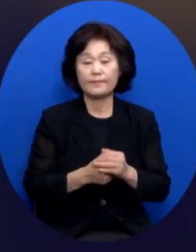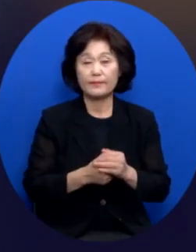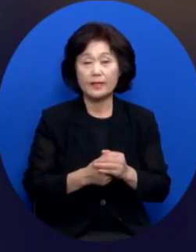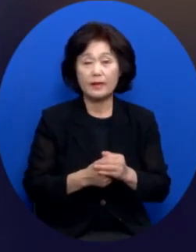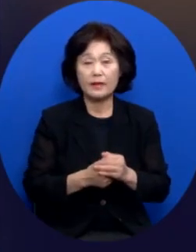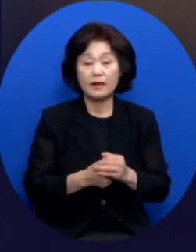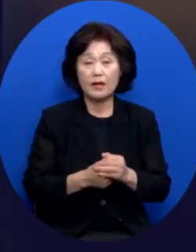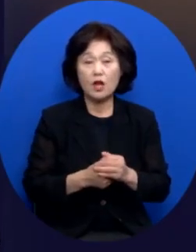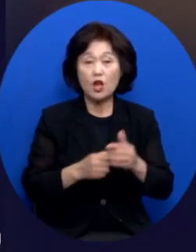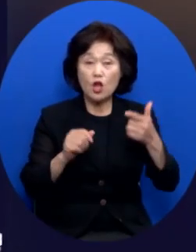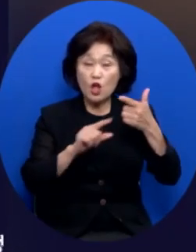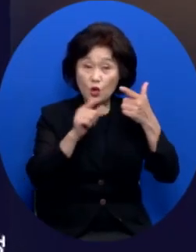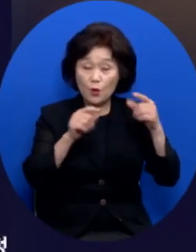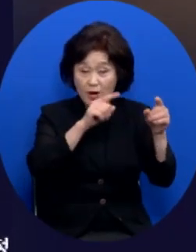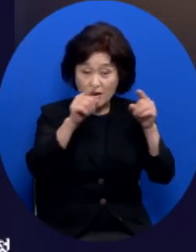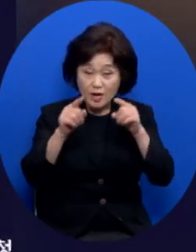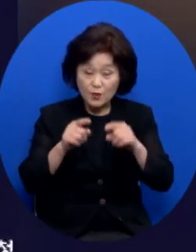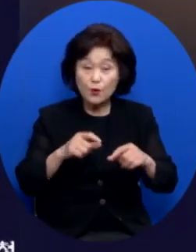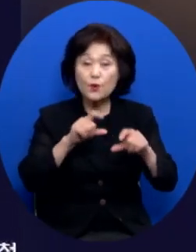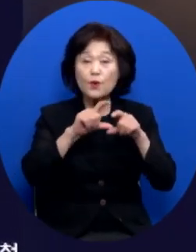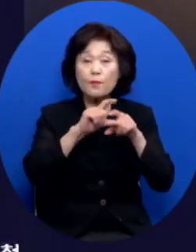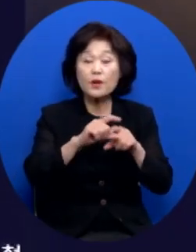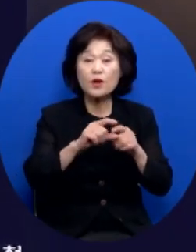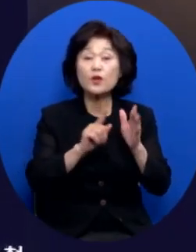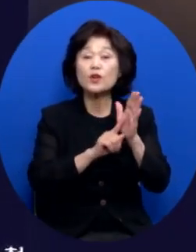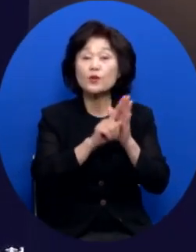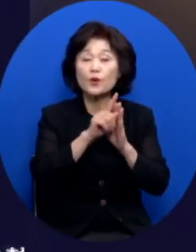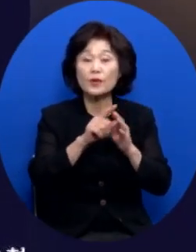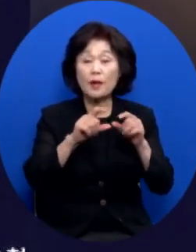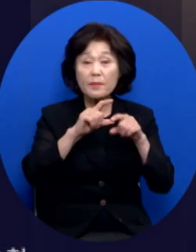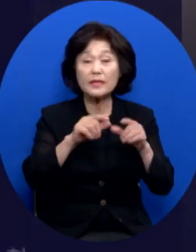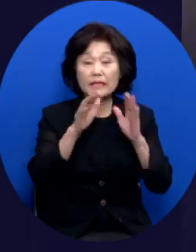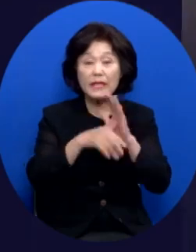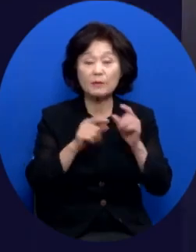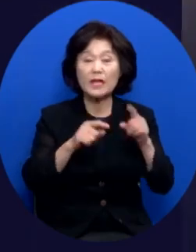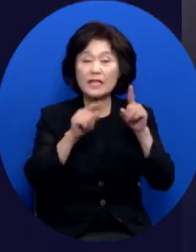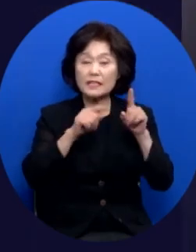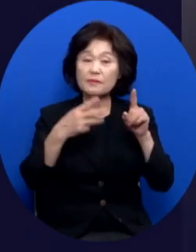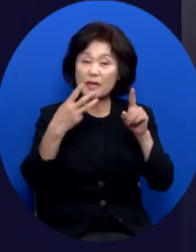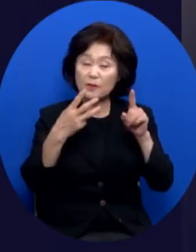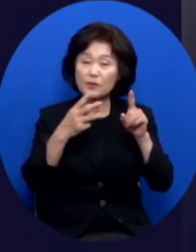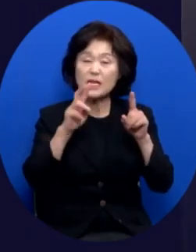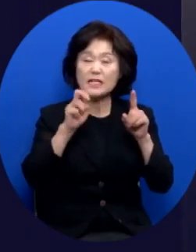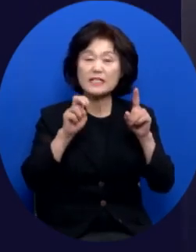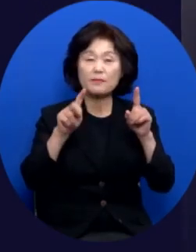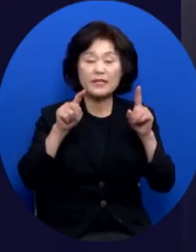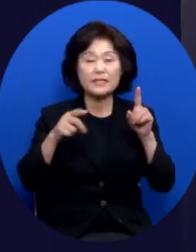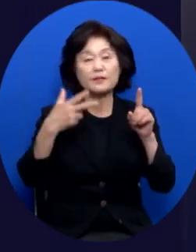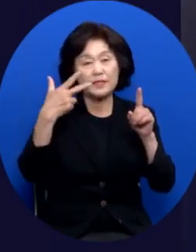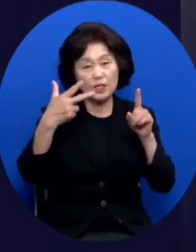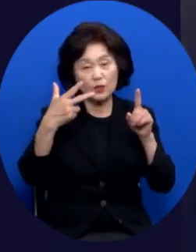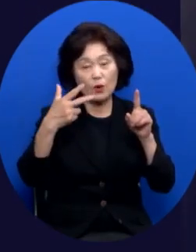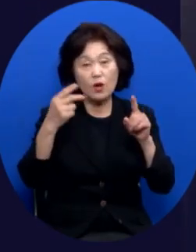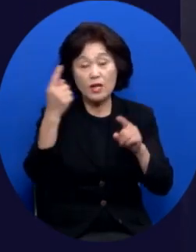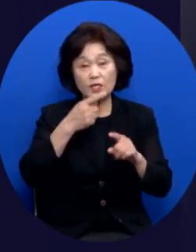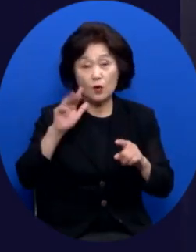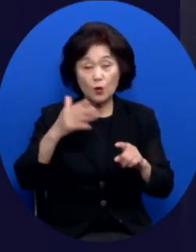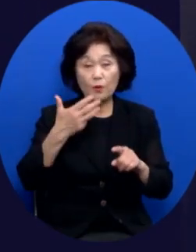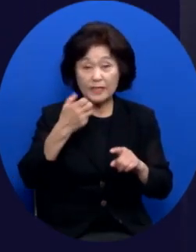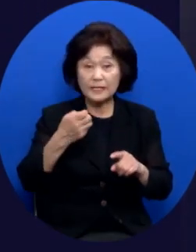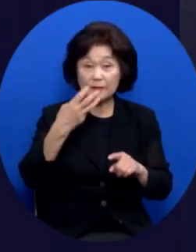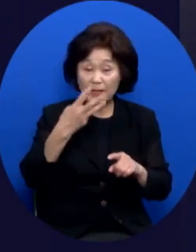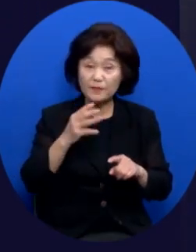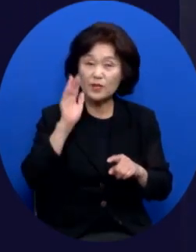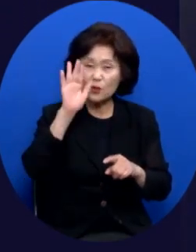기상청에 따르면 6월 전국 평균 기온은 평년보다 1.3도가 높은 22.7도로 1973년